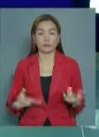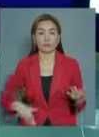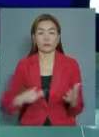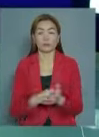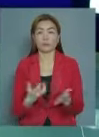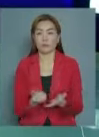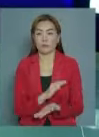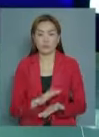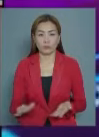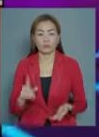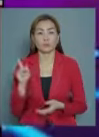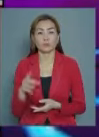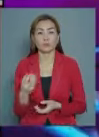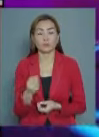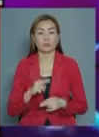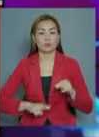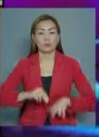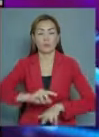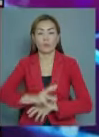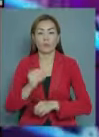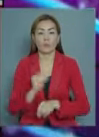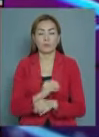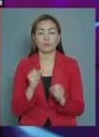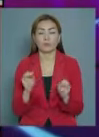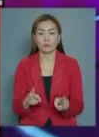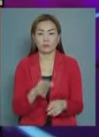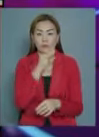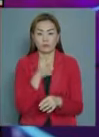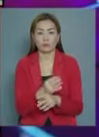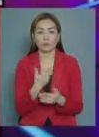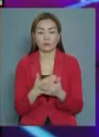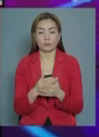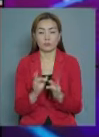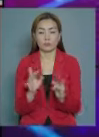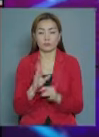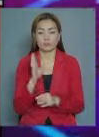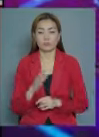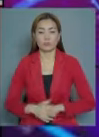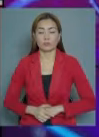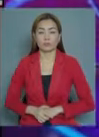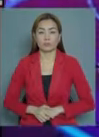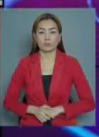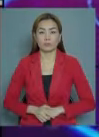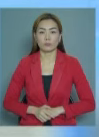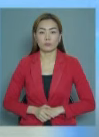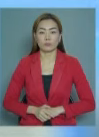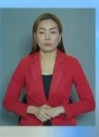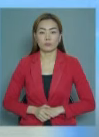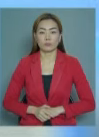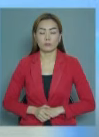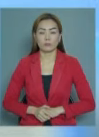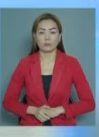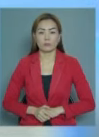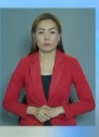инвестор табылмай әлек. Енді бұл құрылыстың тағдыры не болмақ? Жауаптылар не дейді? Экраннан алсамаңыздар.